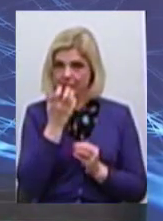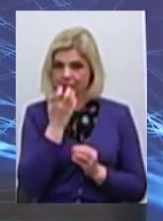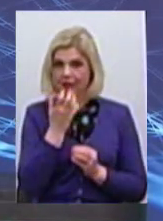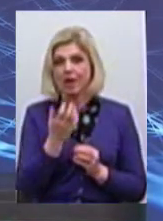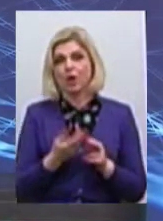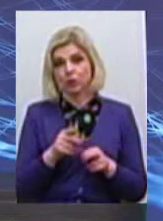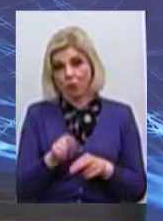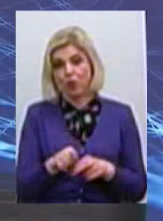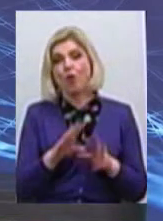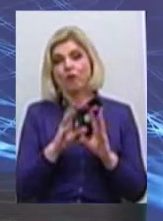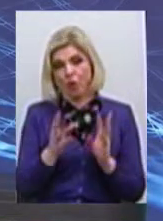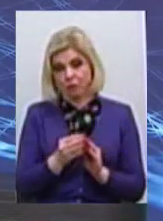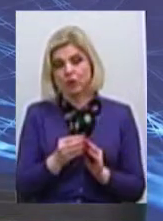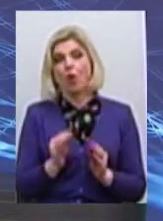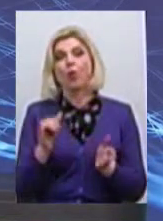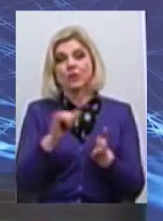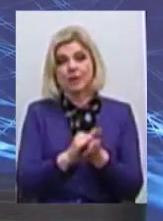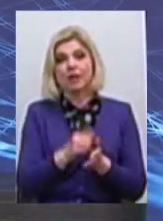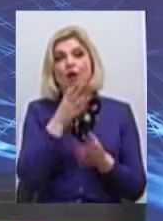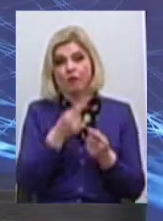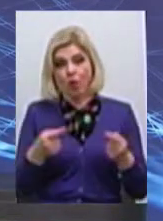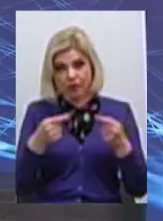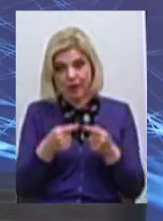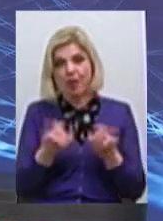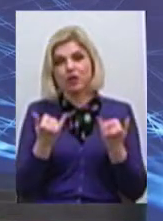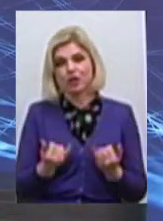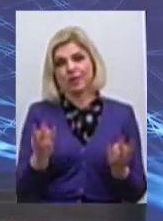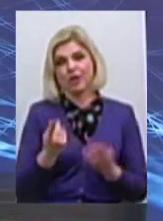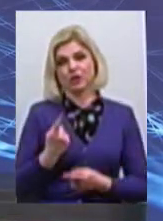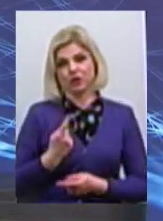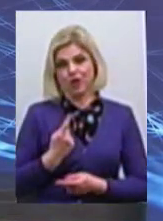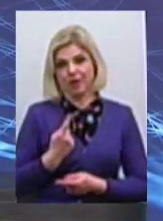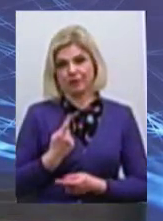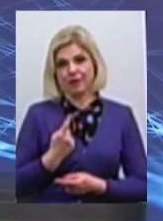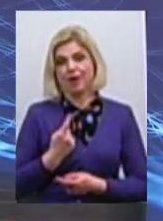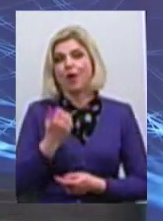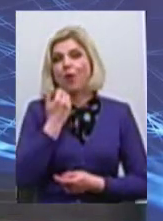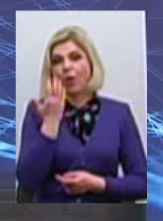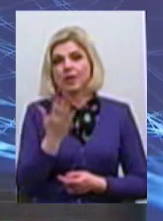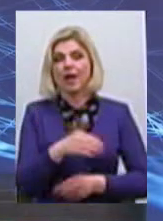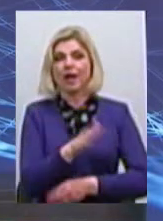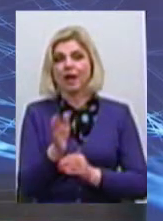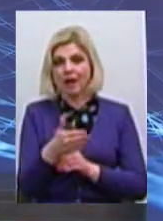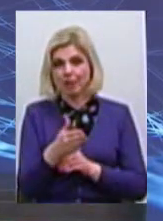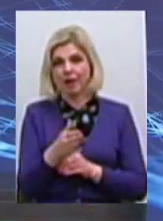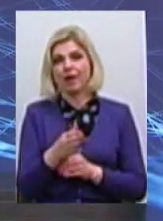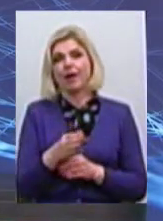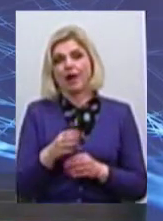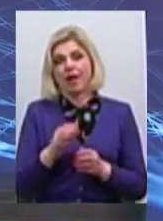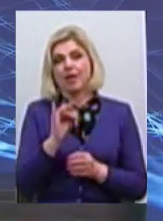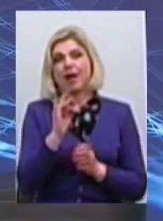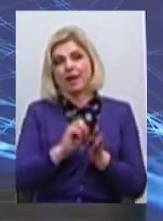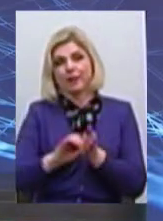Тобто, в принципі, встановили вчасно. Тепер залишається лише дочекатися, коли риба віднереститься.